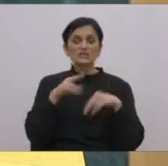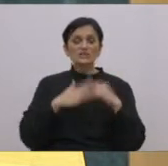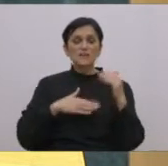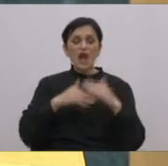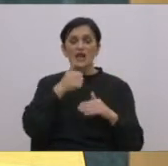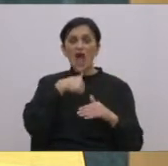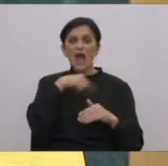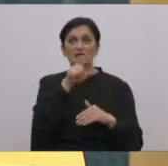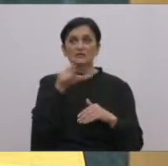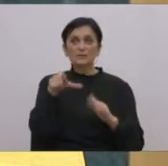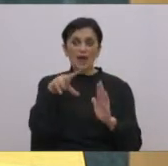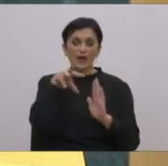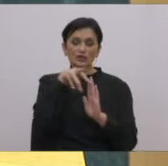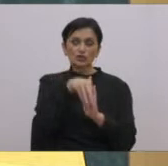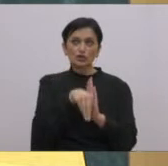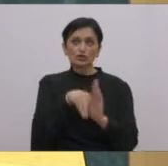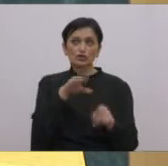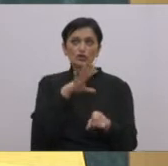იყო ჩართული,